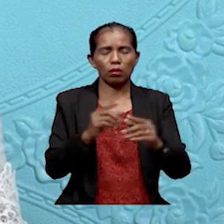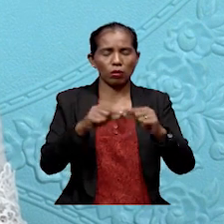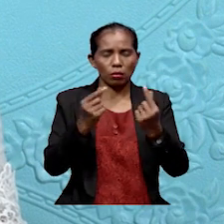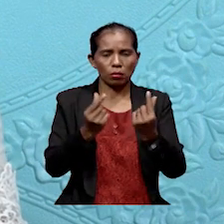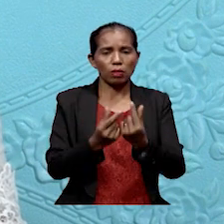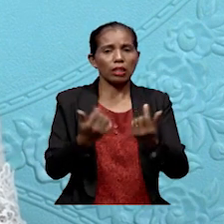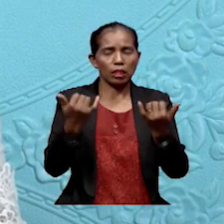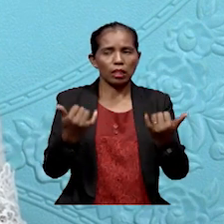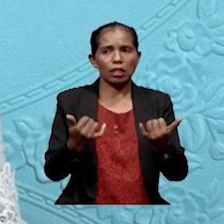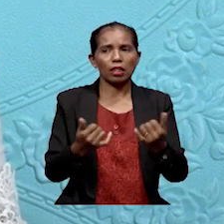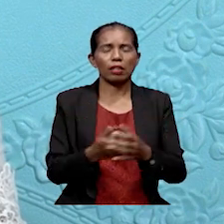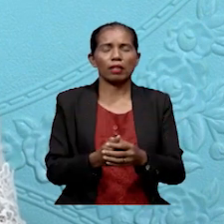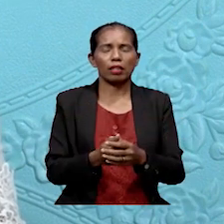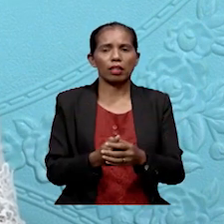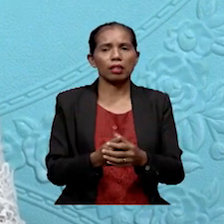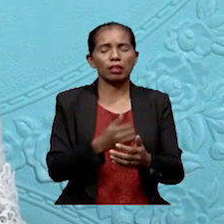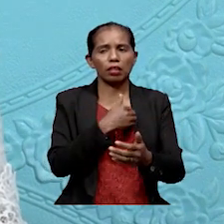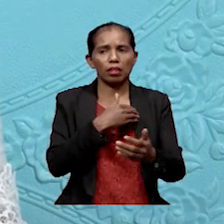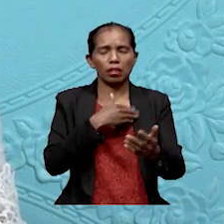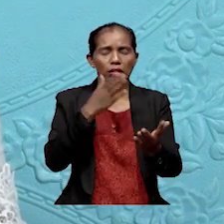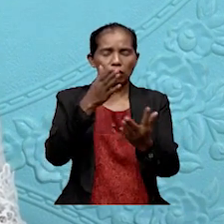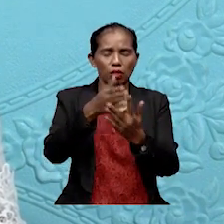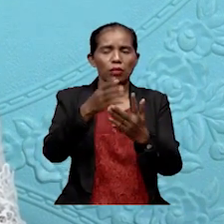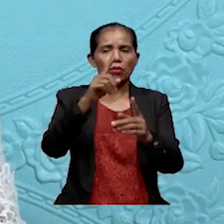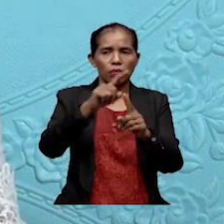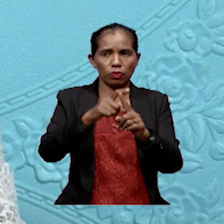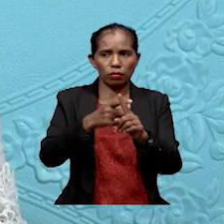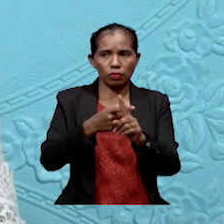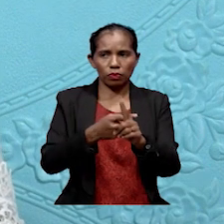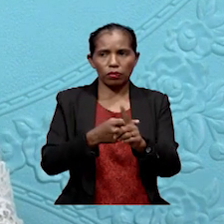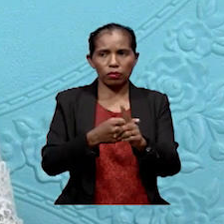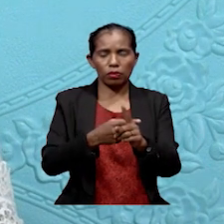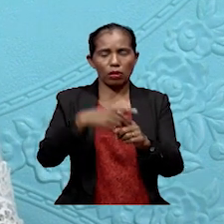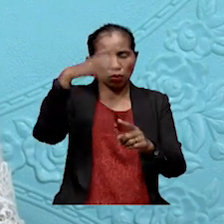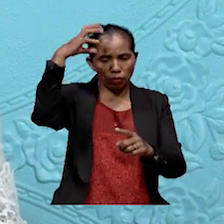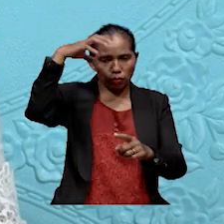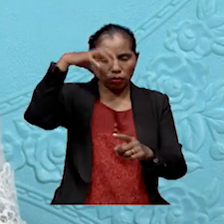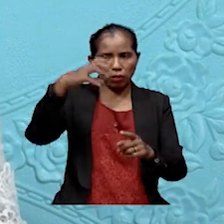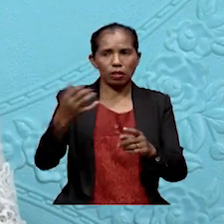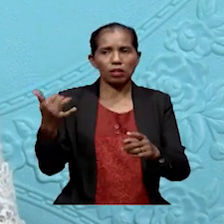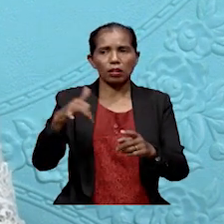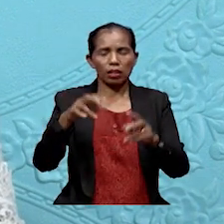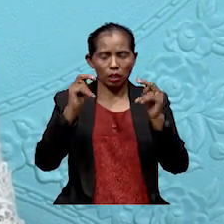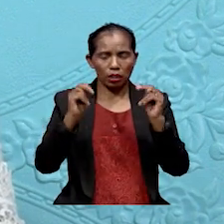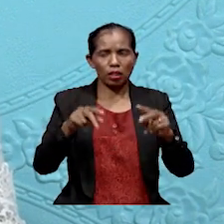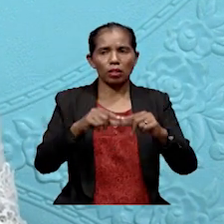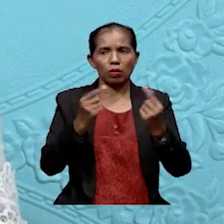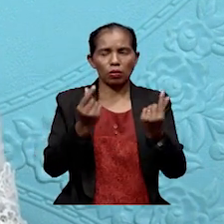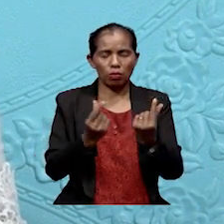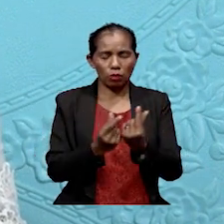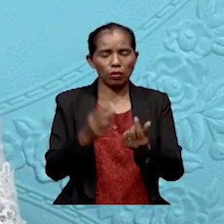dihan antis atu tama fulang nebemak atu dihan udang ona. Sir tenke ekipa ida ne tenke